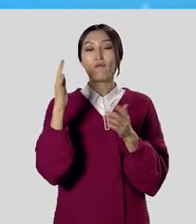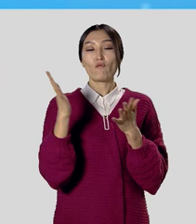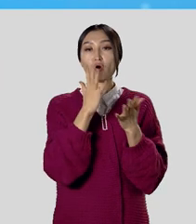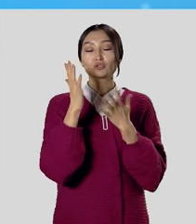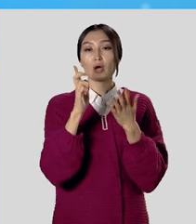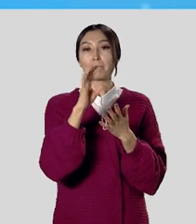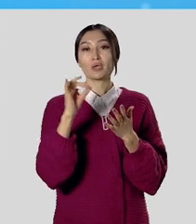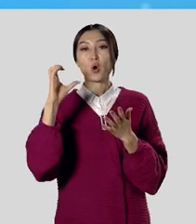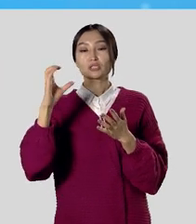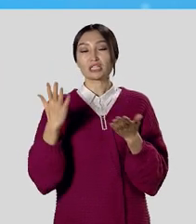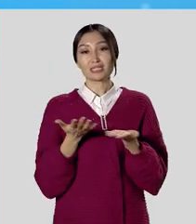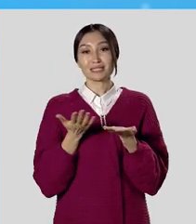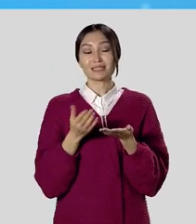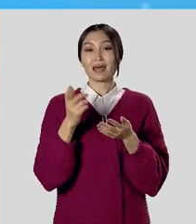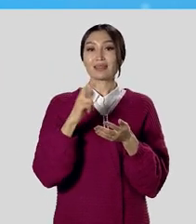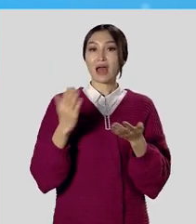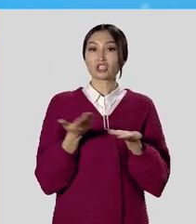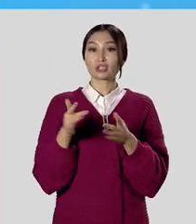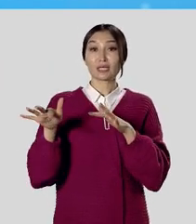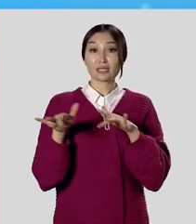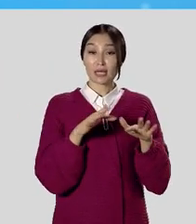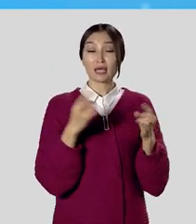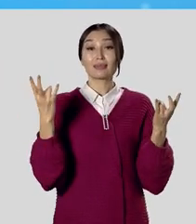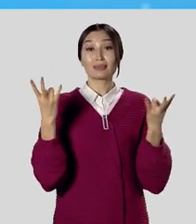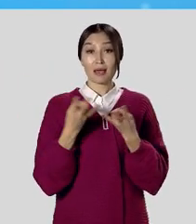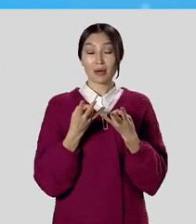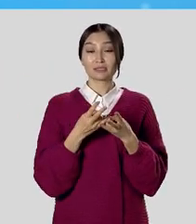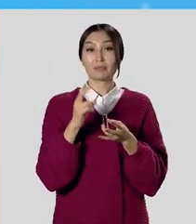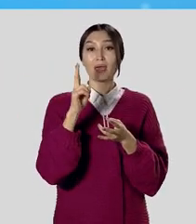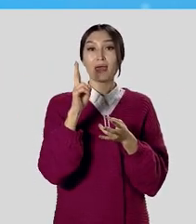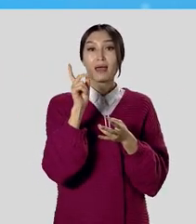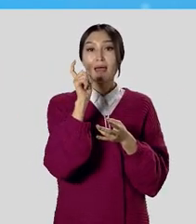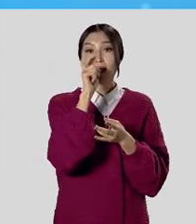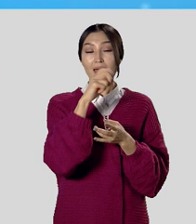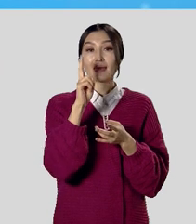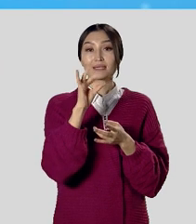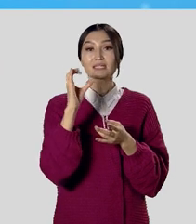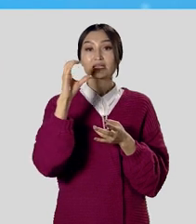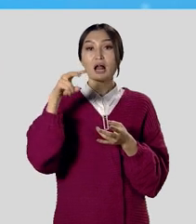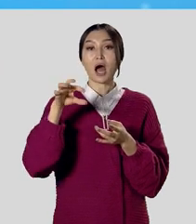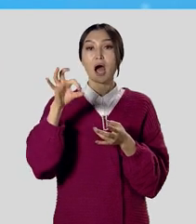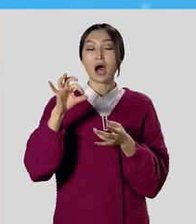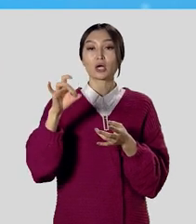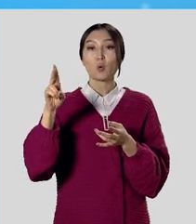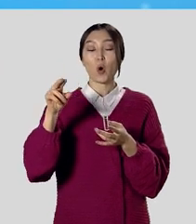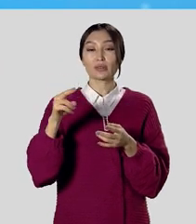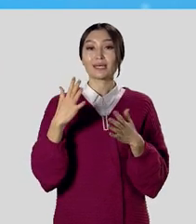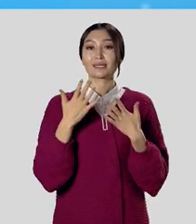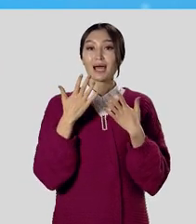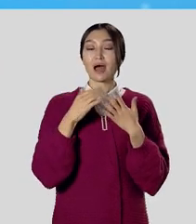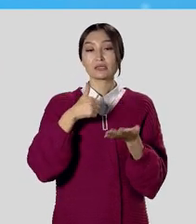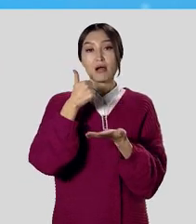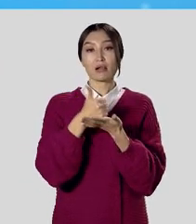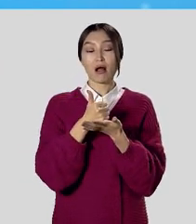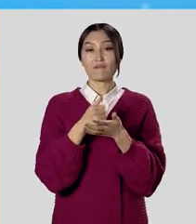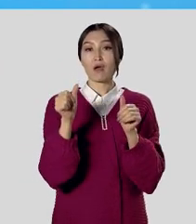– жизнь, для жизнедеятельности необходим кислород. Дыхание для них является